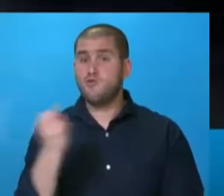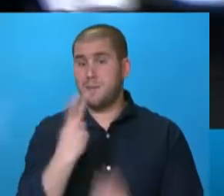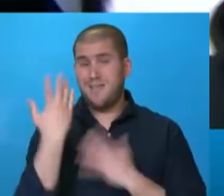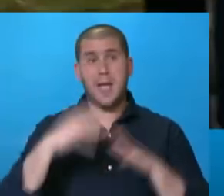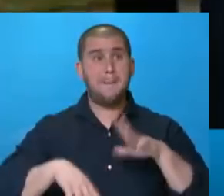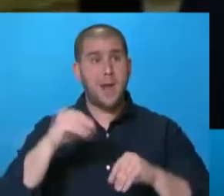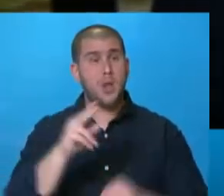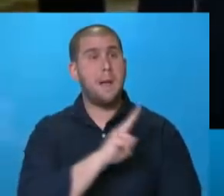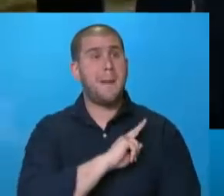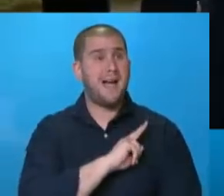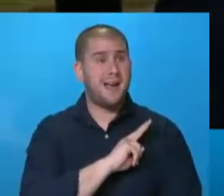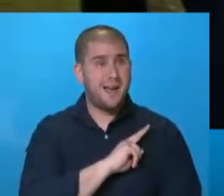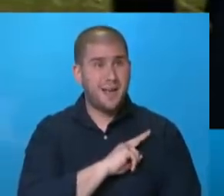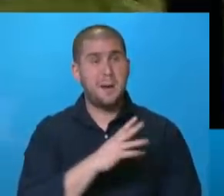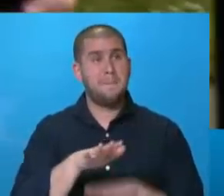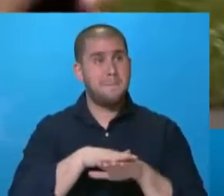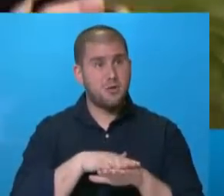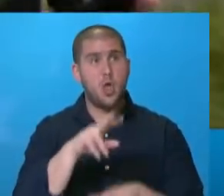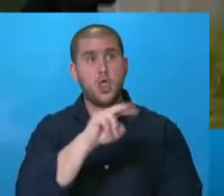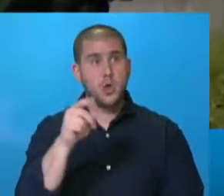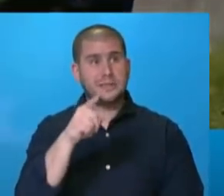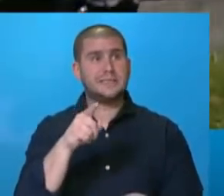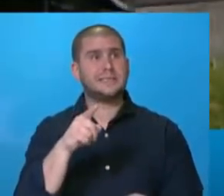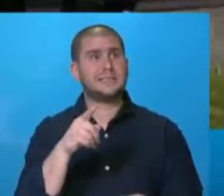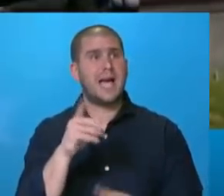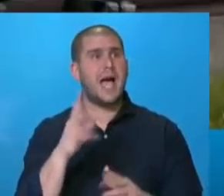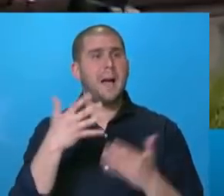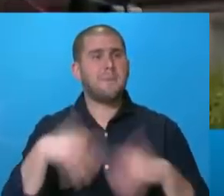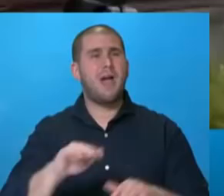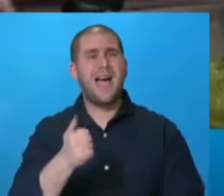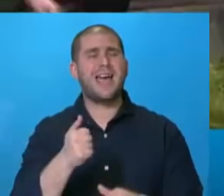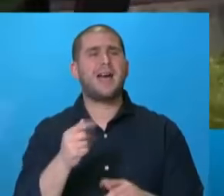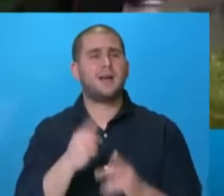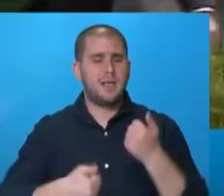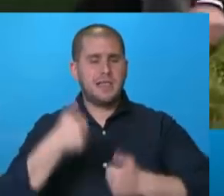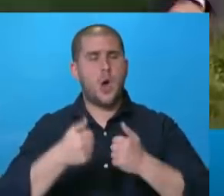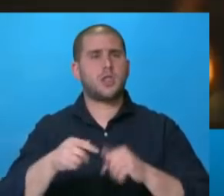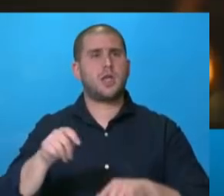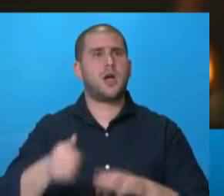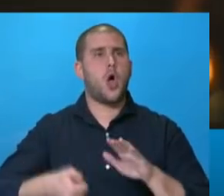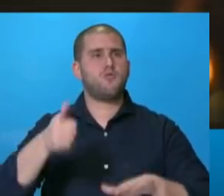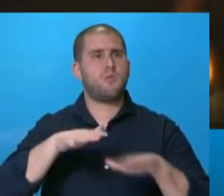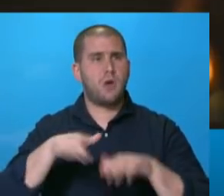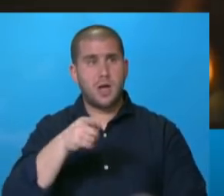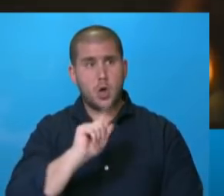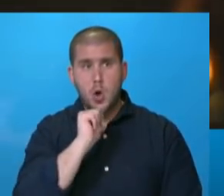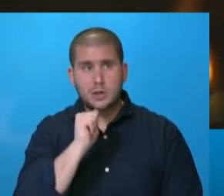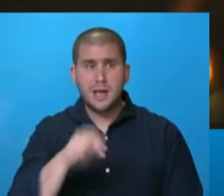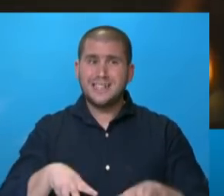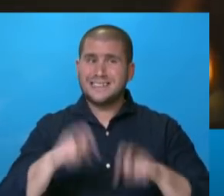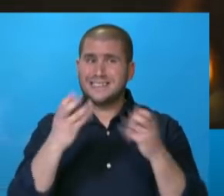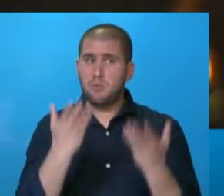הבחירות בבריטניה, נראה שהנושא הוא המכשול הגדול שלו במרוץ לכיסא ראש הממשלה. Wouldn't you like to take this